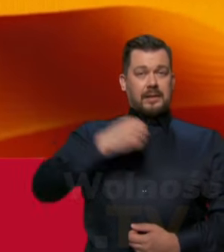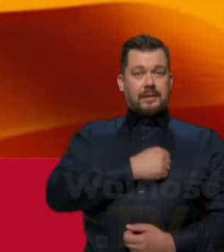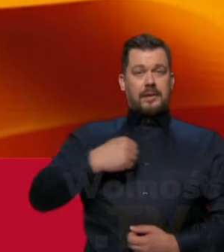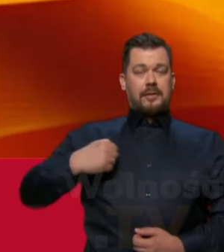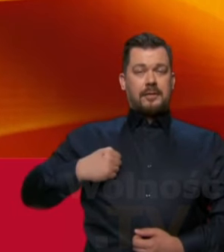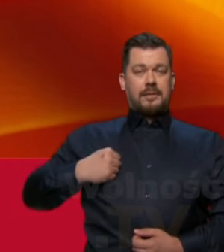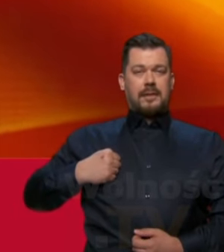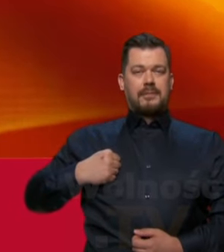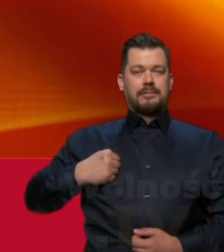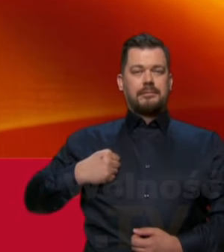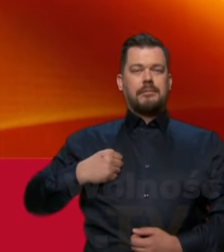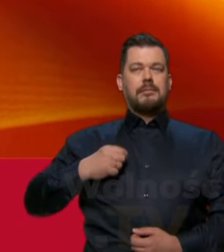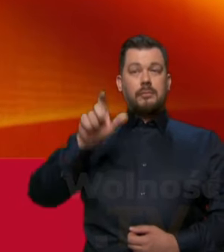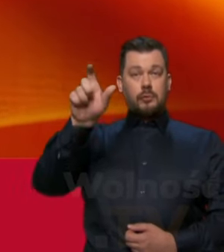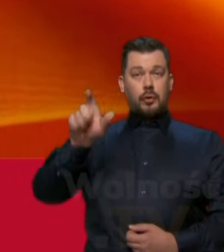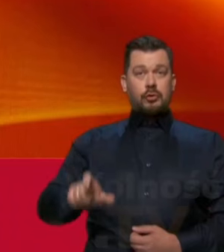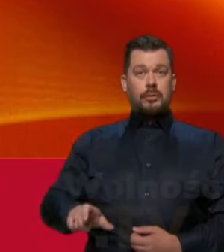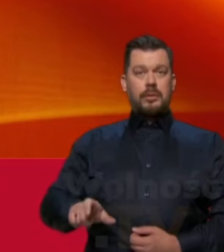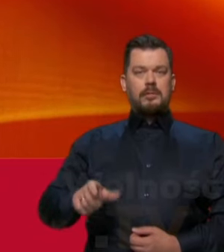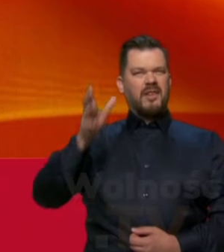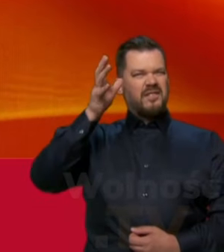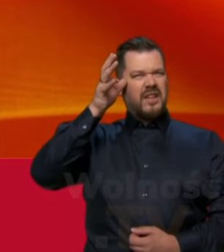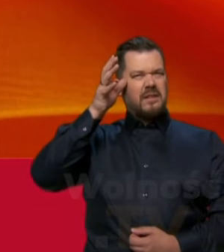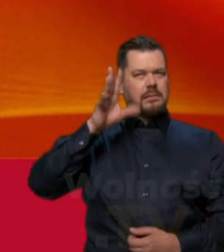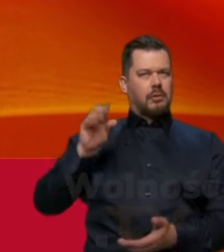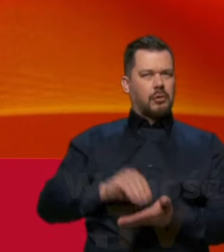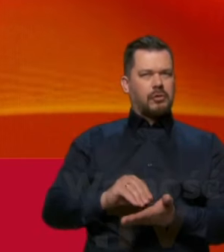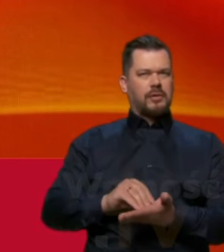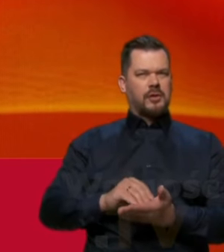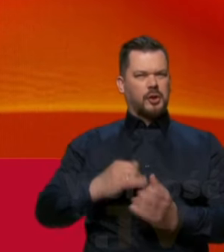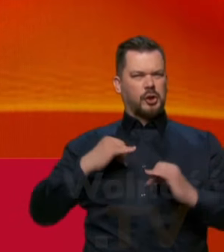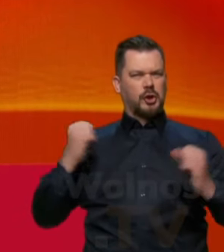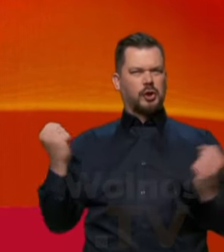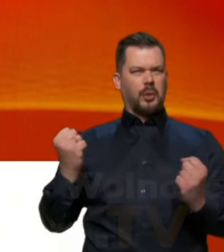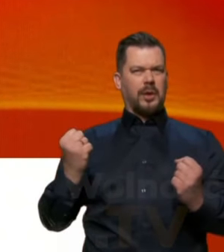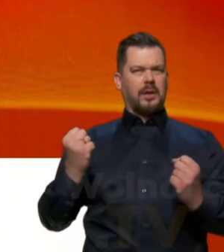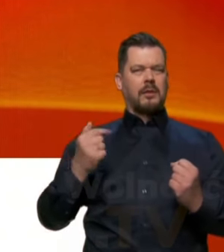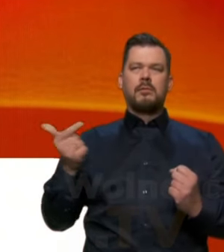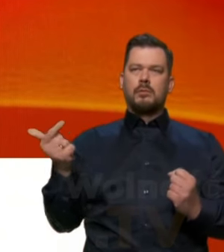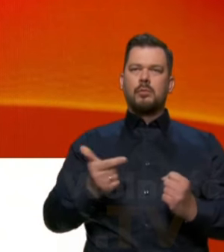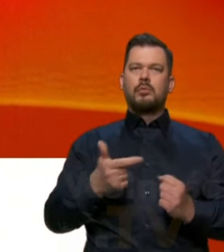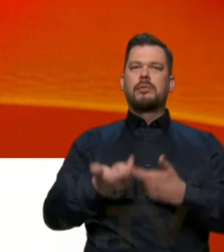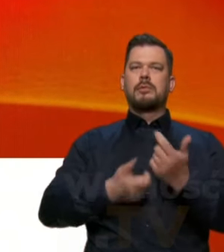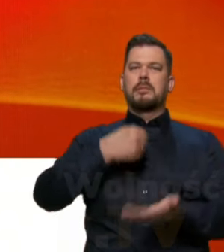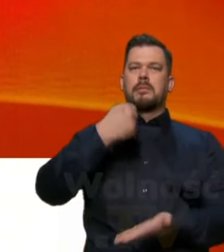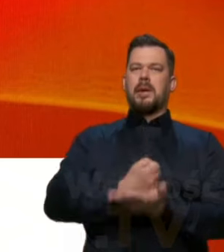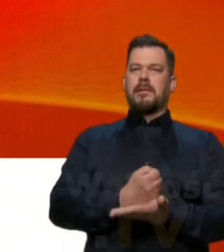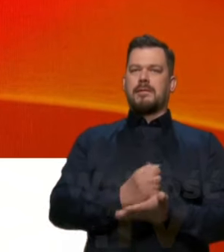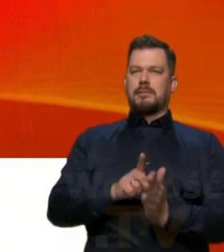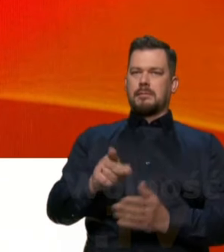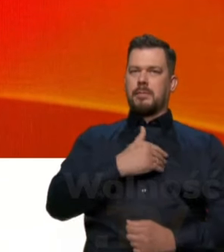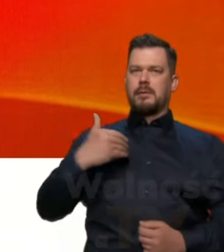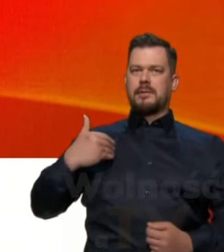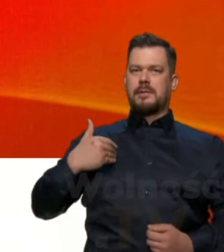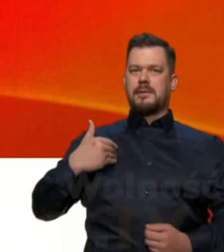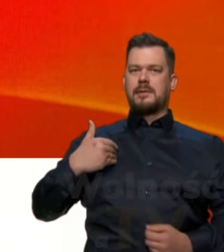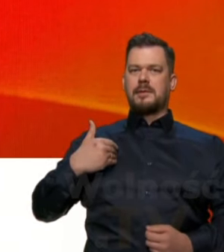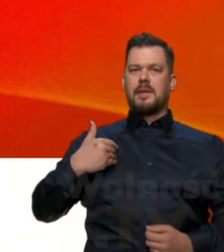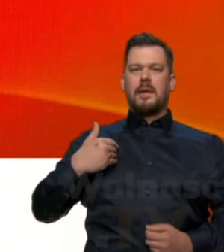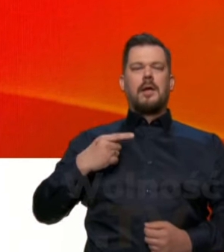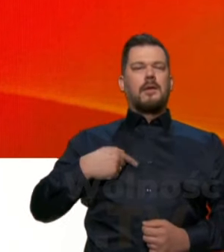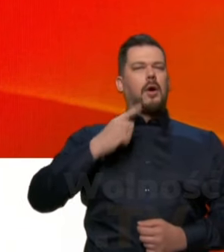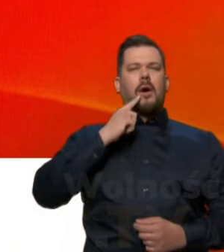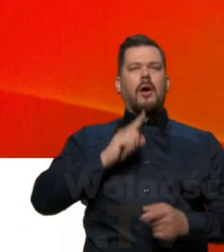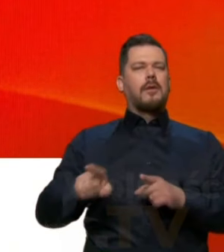Warszawy to osoba, która ma wiedzę, doświadczenie i siłę, by kształtować prawo w Polsce. By kształtować prawo w Polsce w